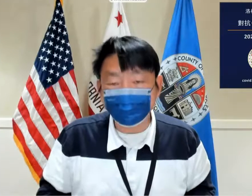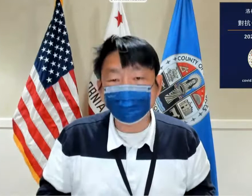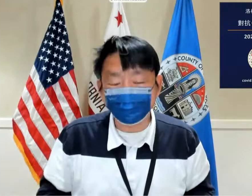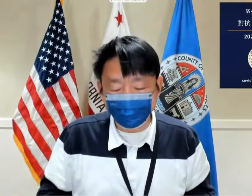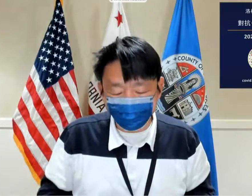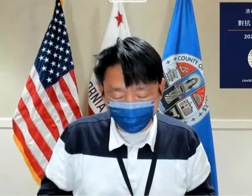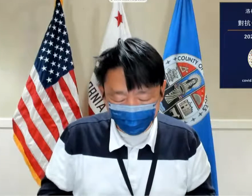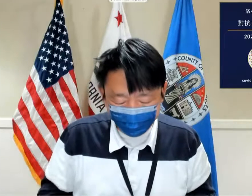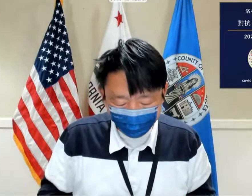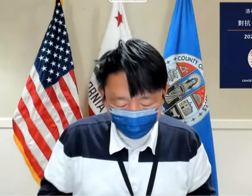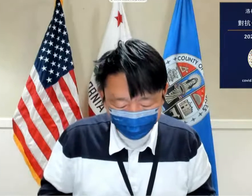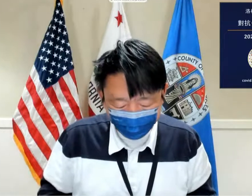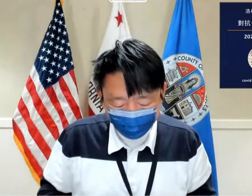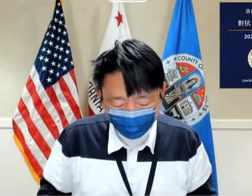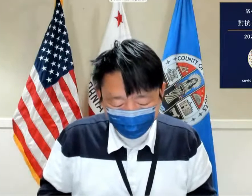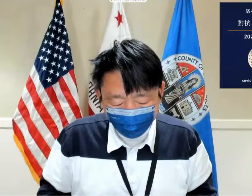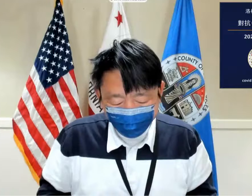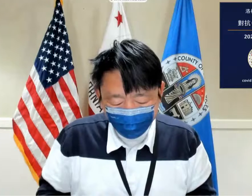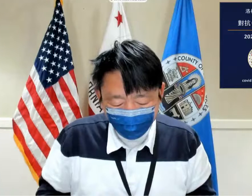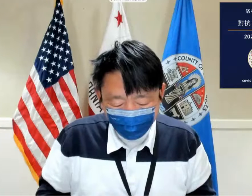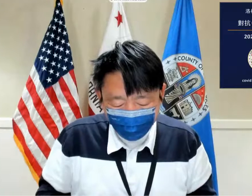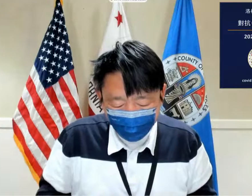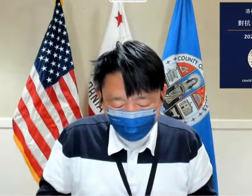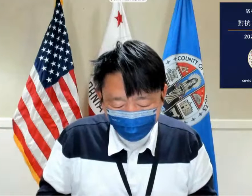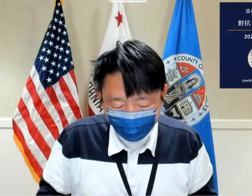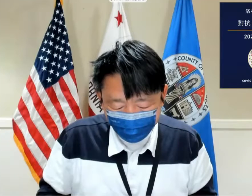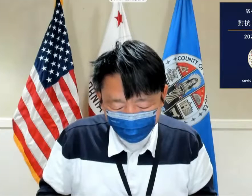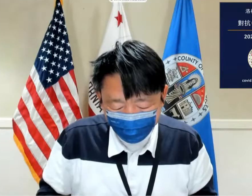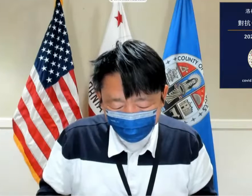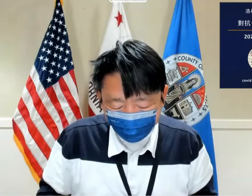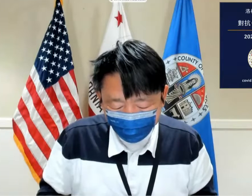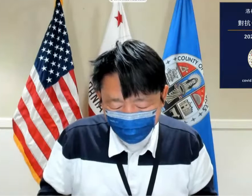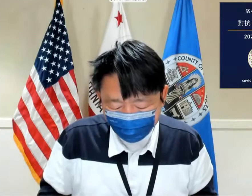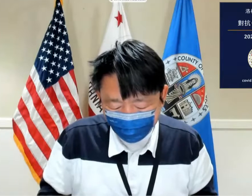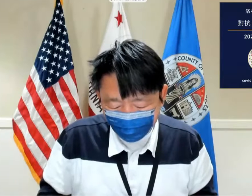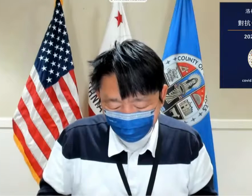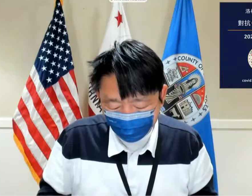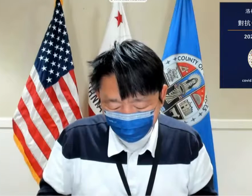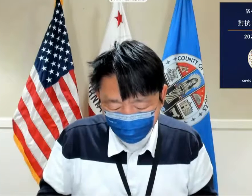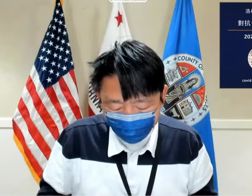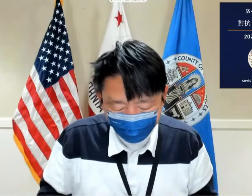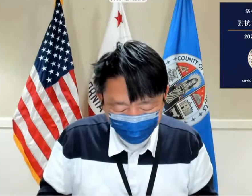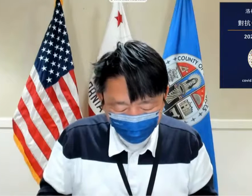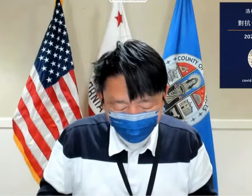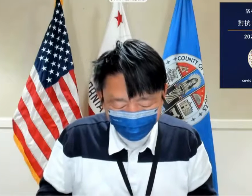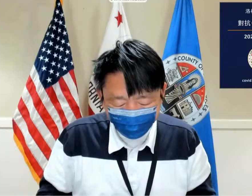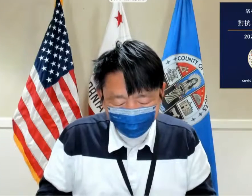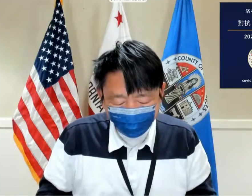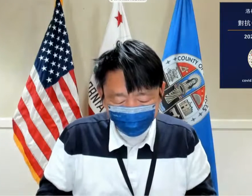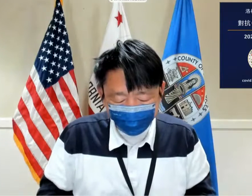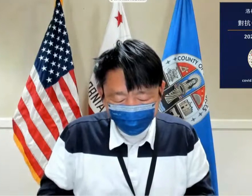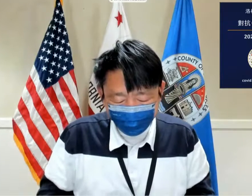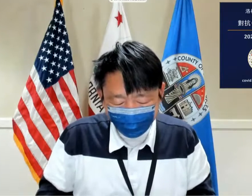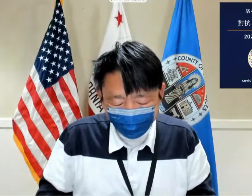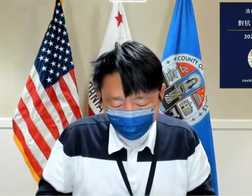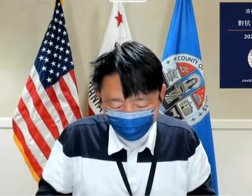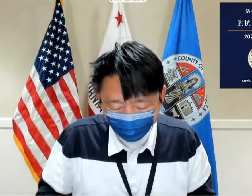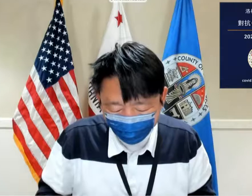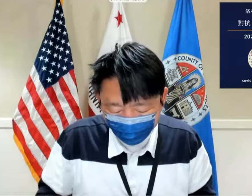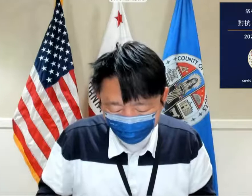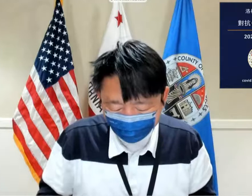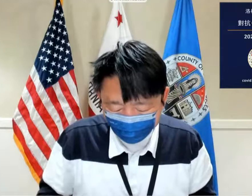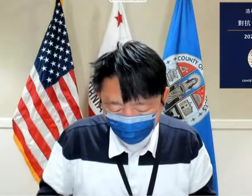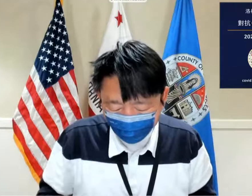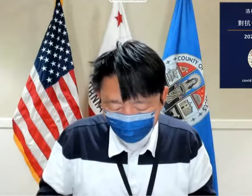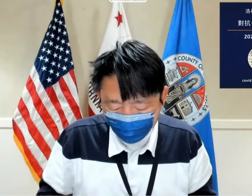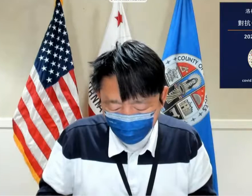放至50%。对青少年和成人运动项目，我们会参照有关州对于室内运动的